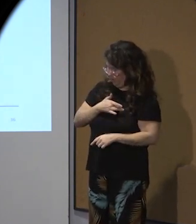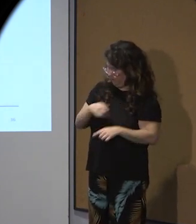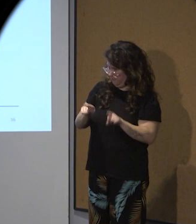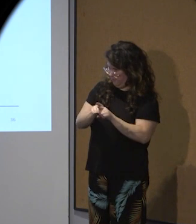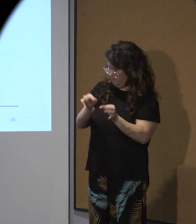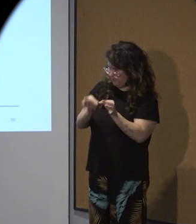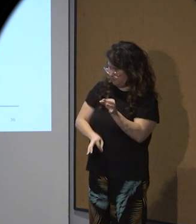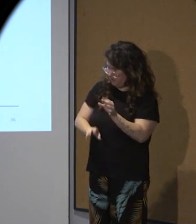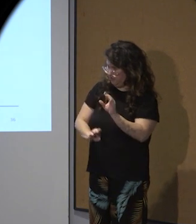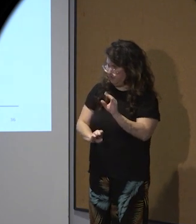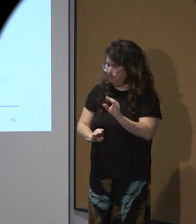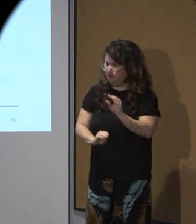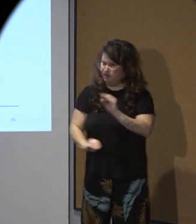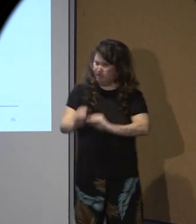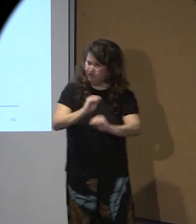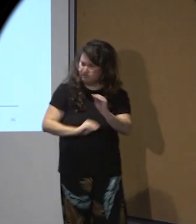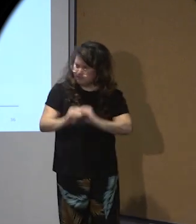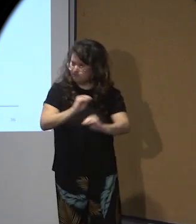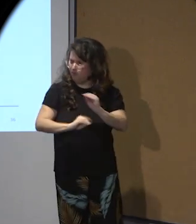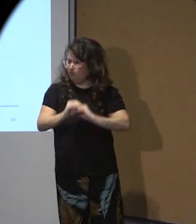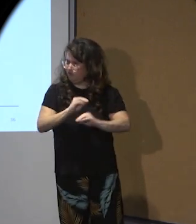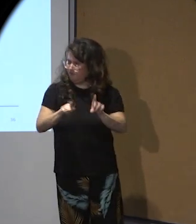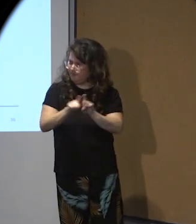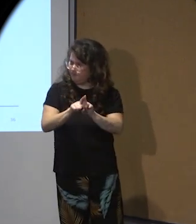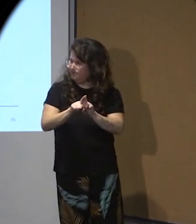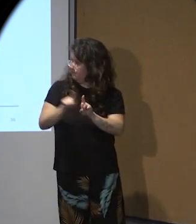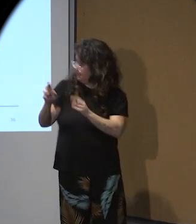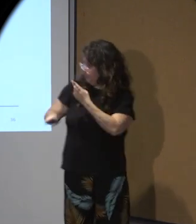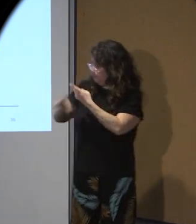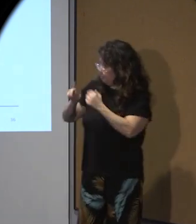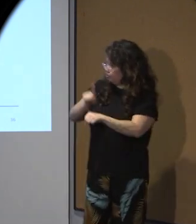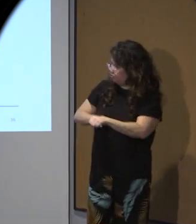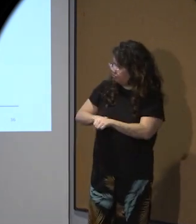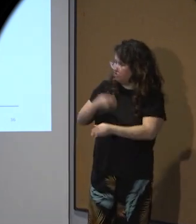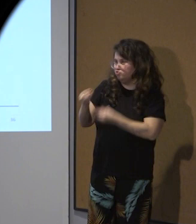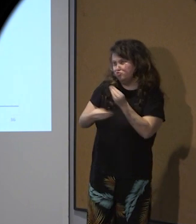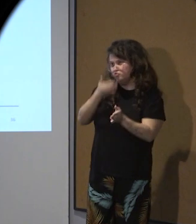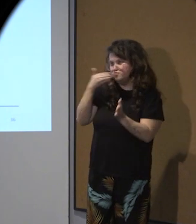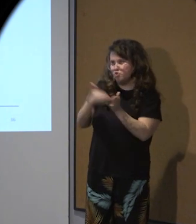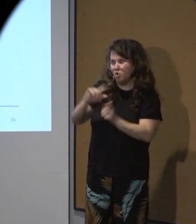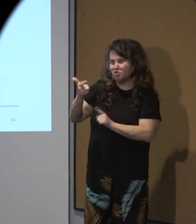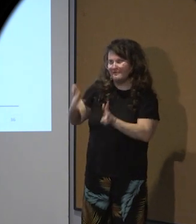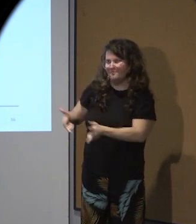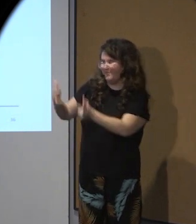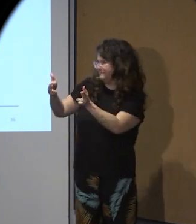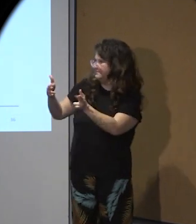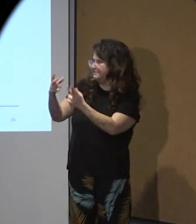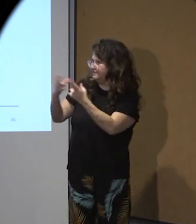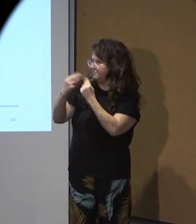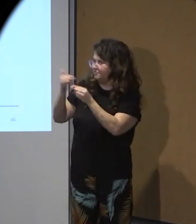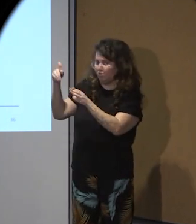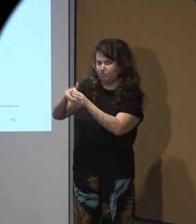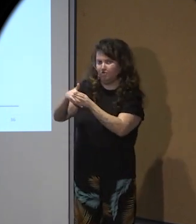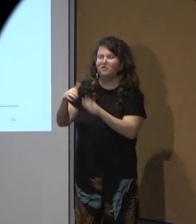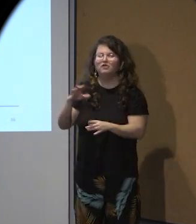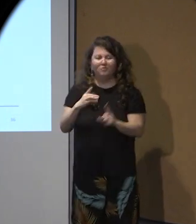traitements induits. Est-ce qu'on garde la réponse à cette question pour la deuxième partie? Parce que vous allez aborder cette question-là. Alors, je vais aborder notamment le